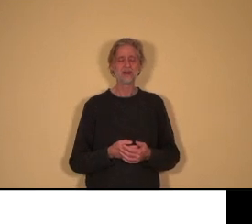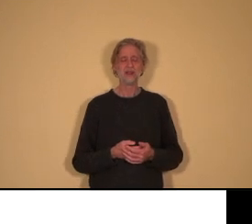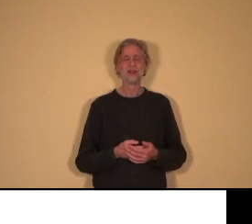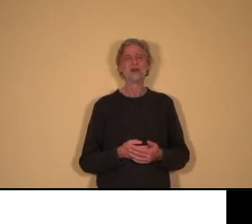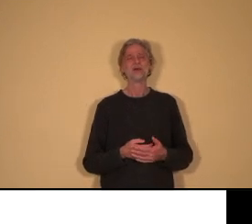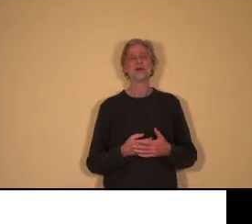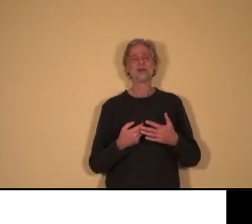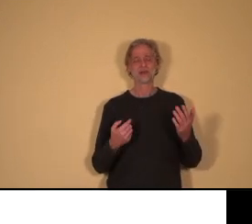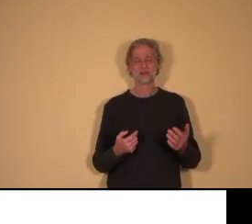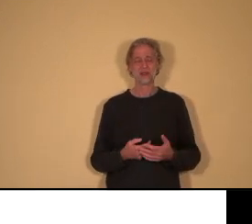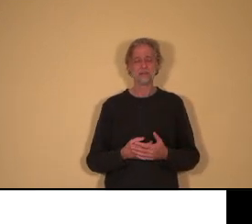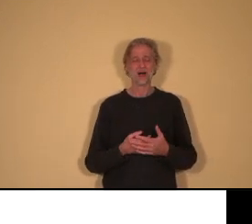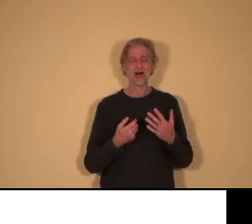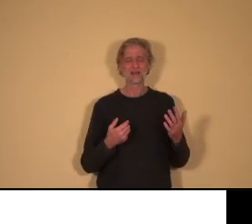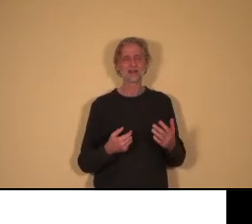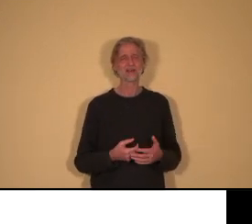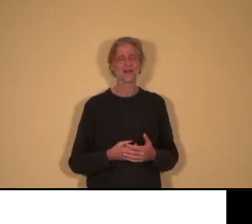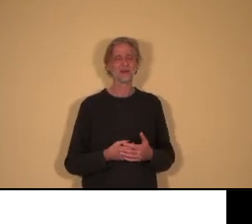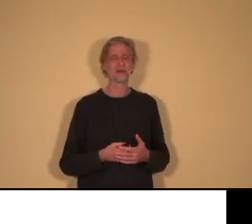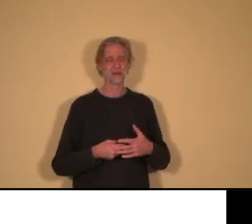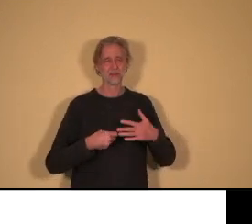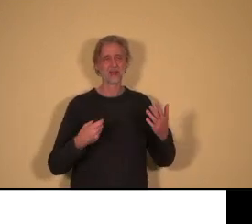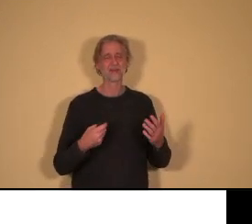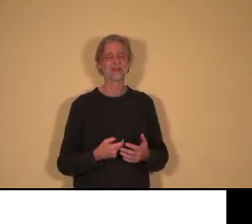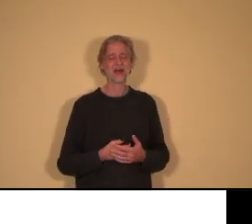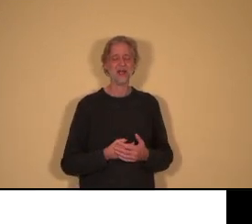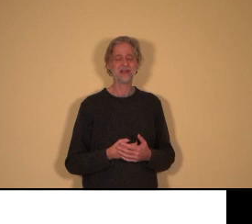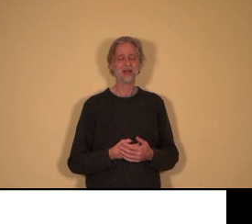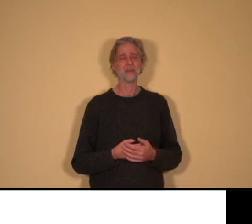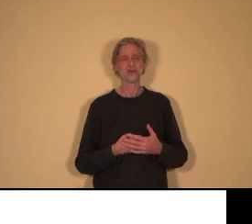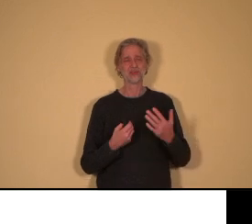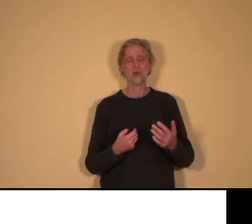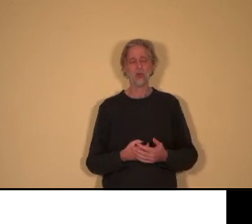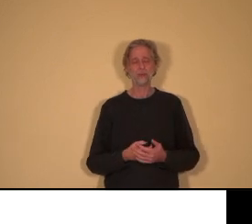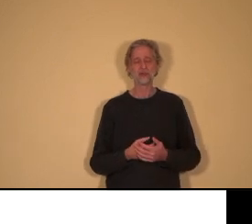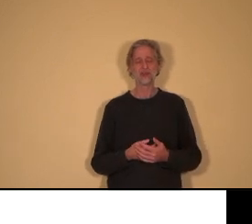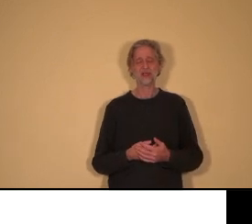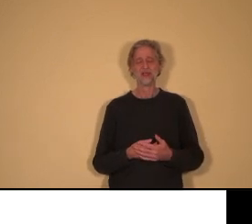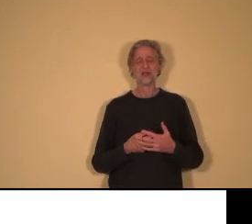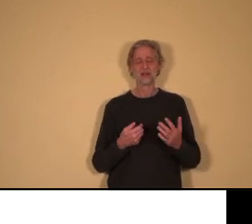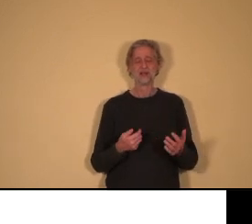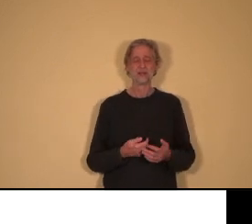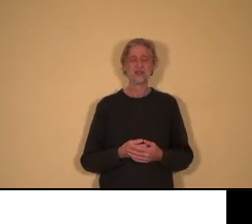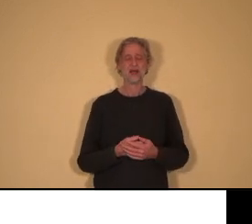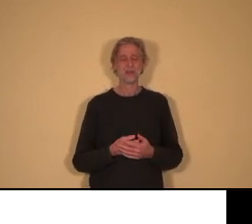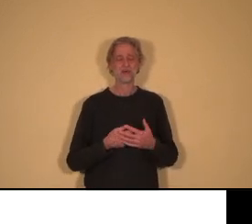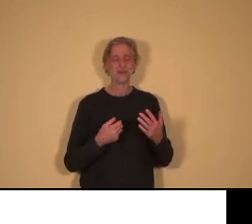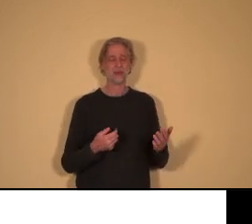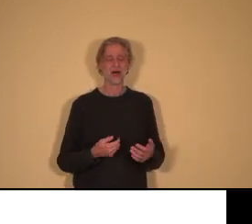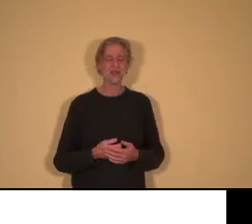Abfallpyramide und die Basis. Das, was erreicht werden muss, ist hier oben zu sehen. Das ist nämlich